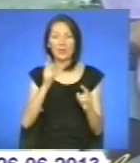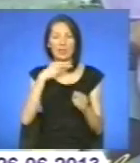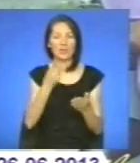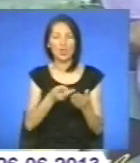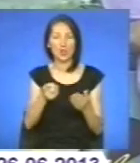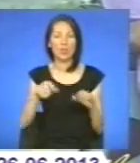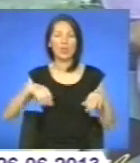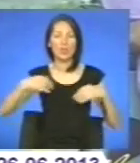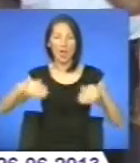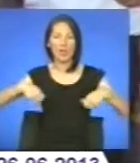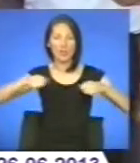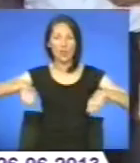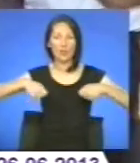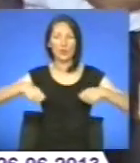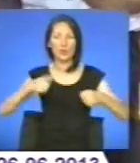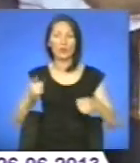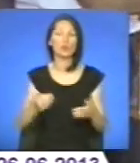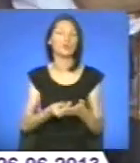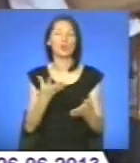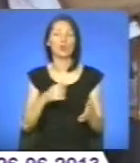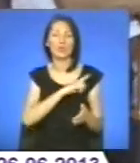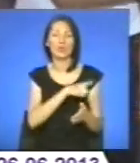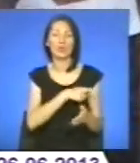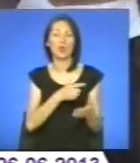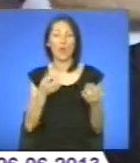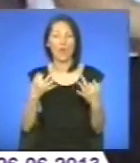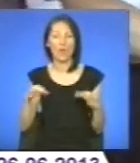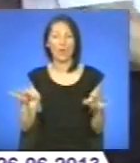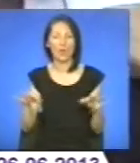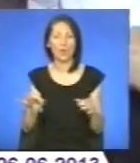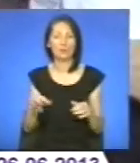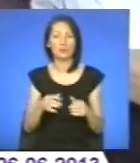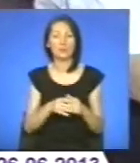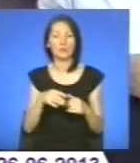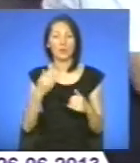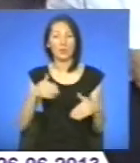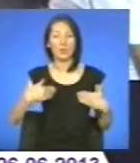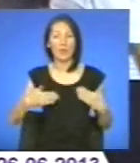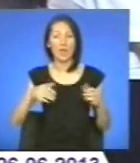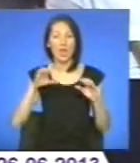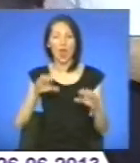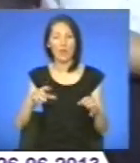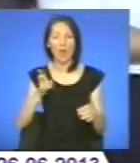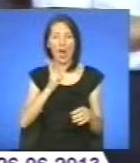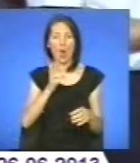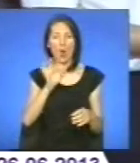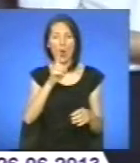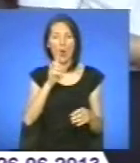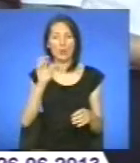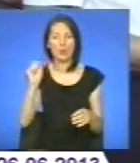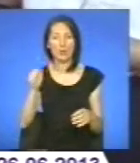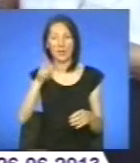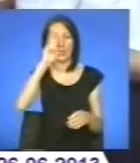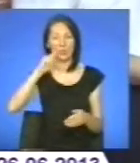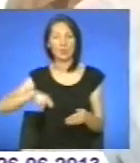і творчість. Краєзнавця та колекціонера Любомира Півсетка привітали голова Козівської районної державної адміністрації